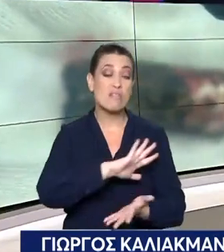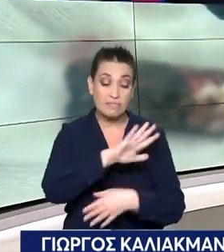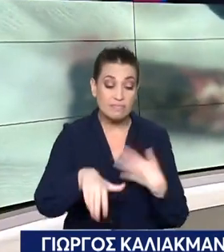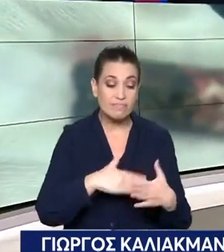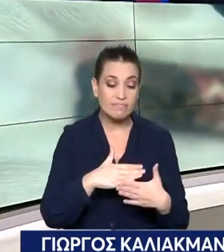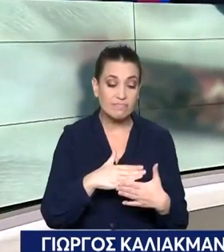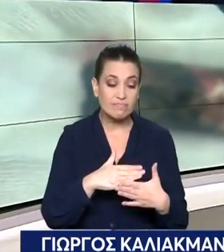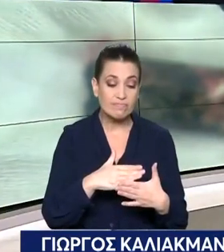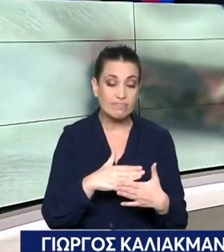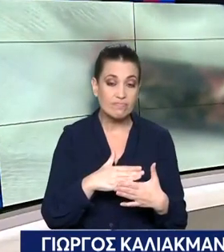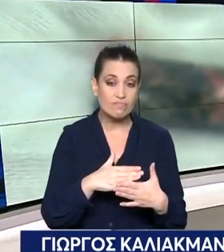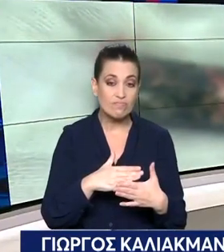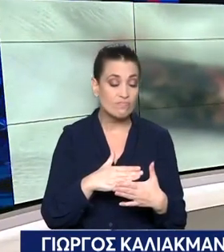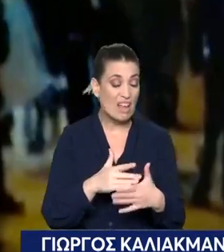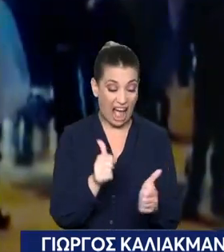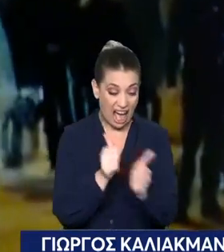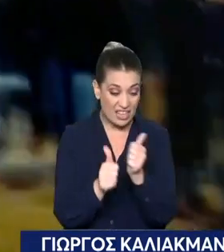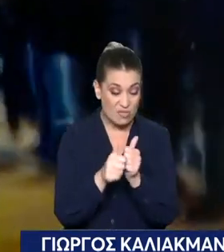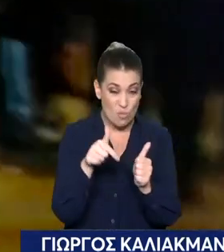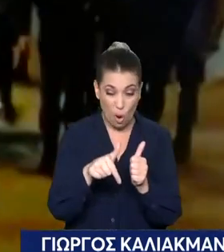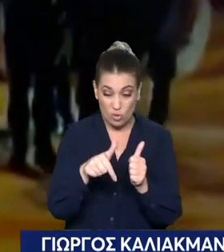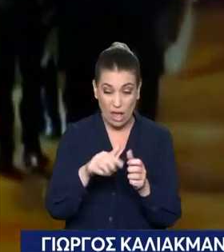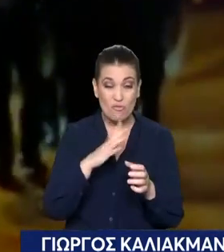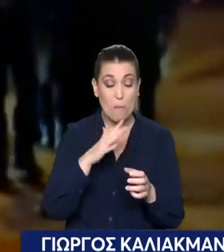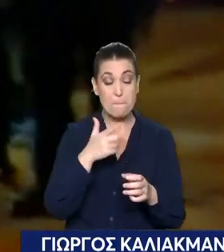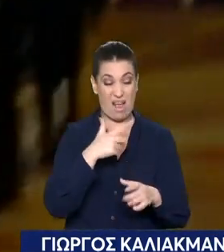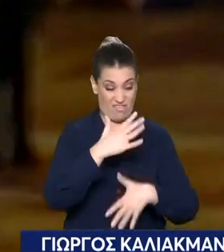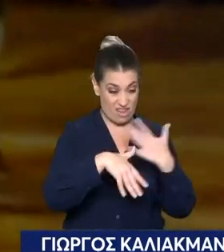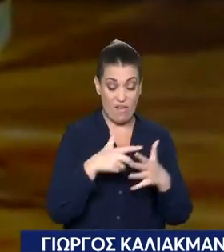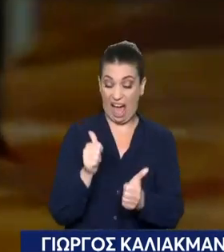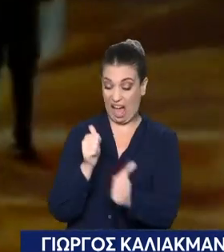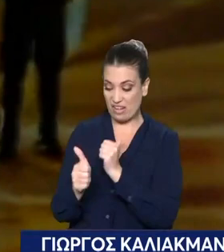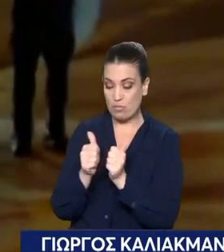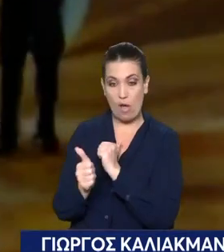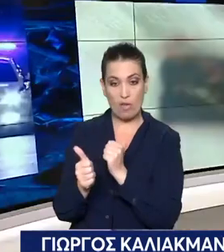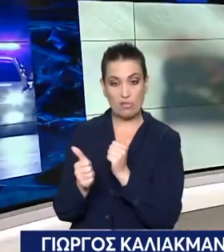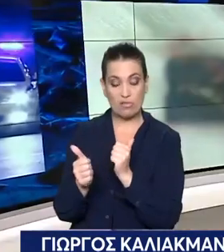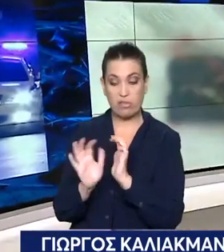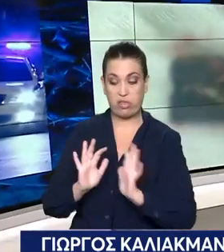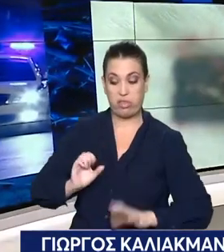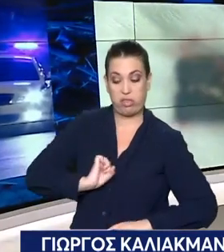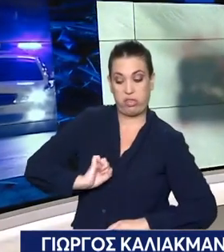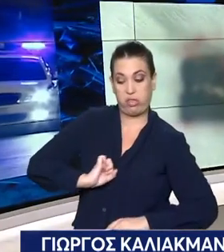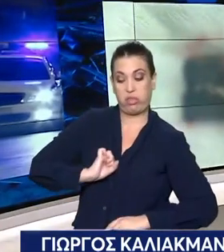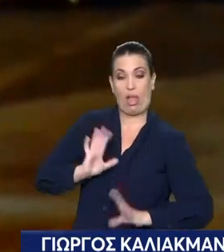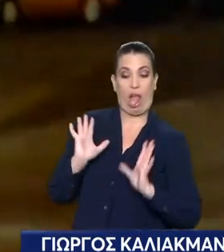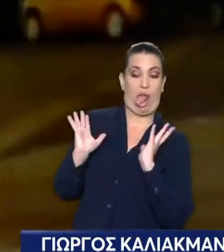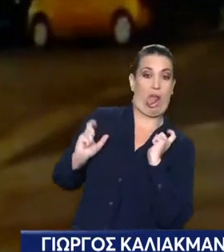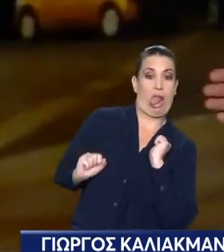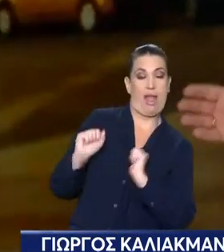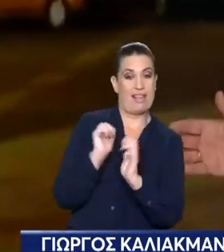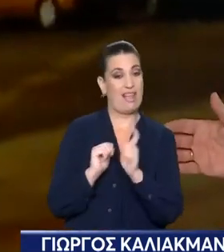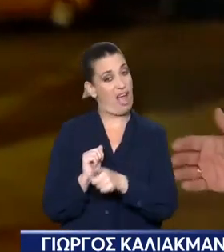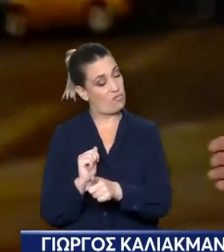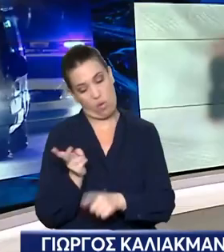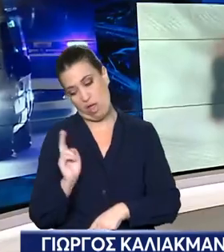τη ζωή των ανθρώπων ο αθλητισμός. Η έννοια του αθλητισμού. Η έννοια κάθε φιλάθλου. Σαν εσάς, σαν εμένα, δηλαδή σαν οποιοδήποτε